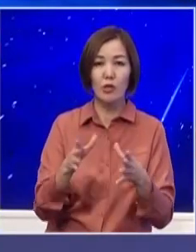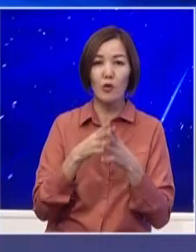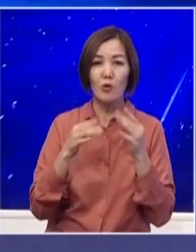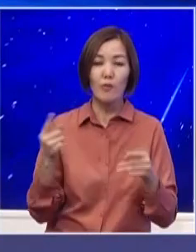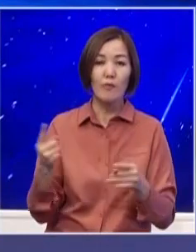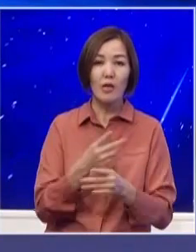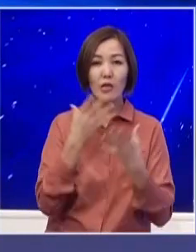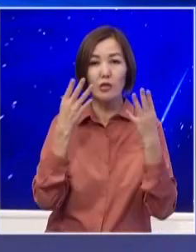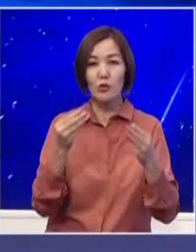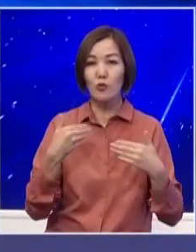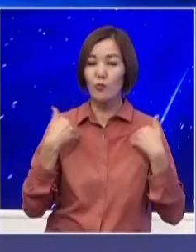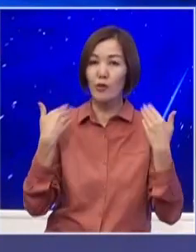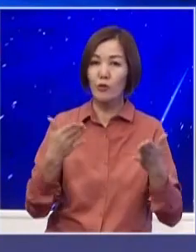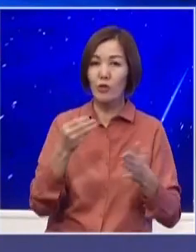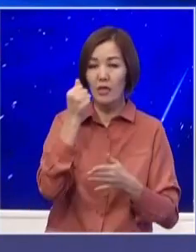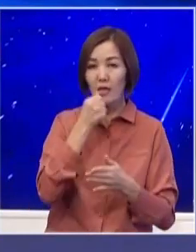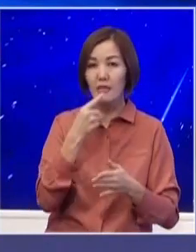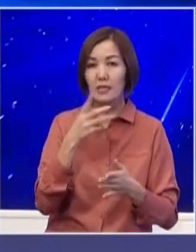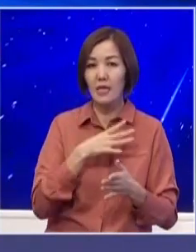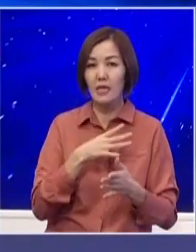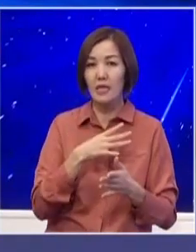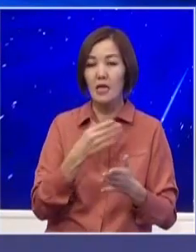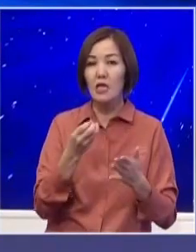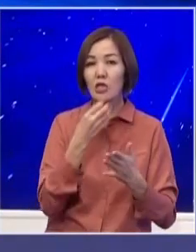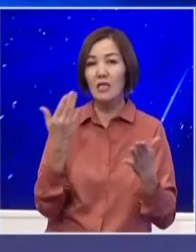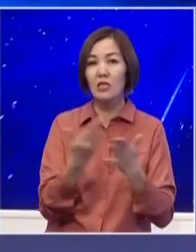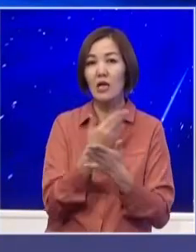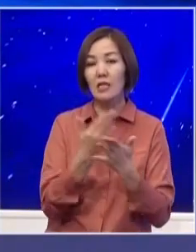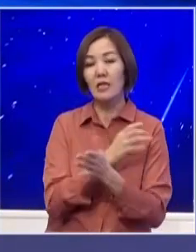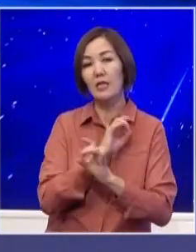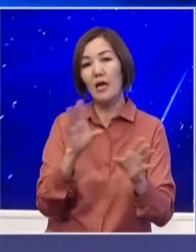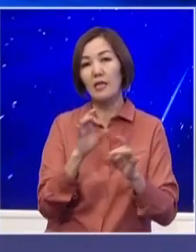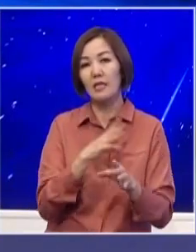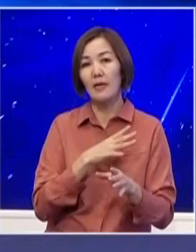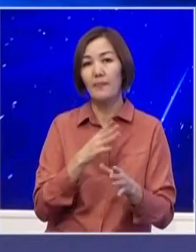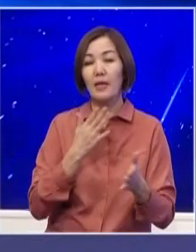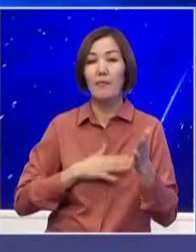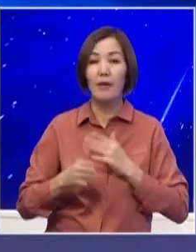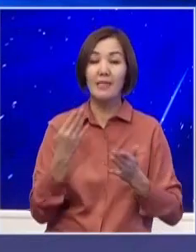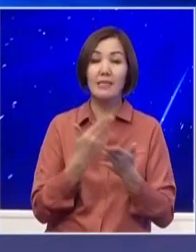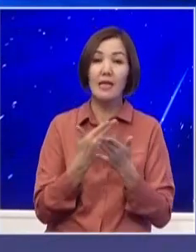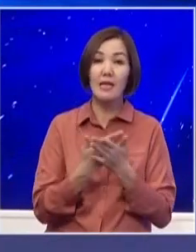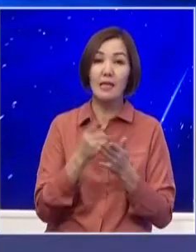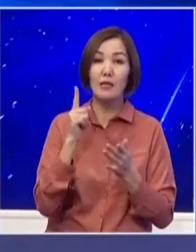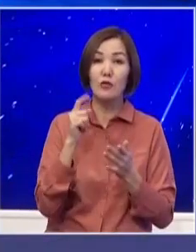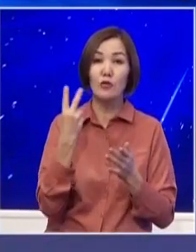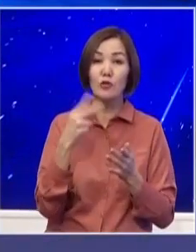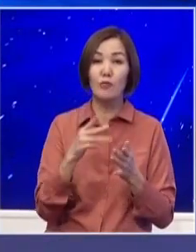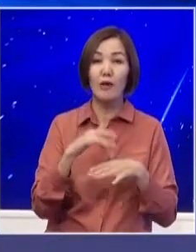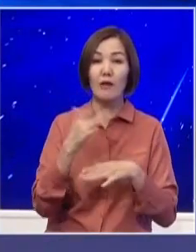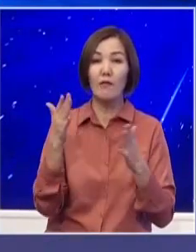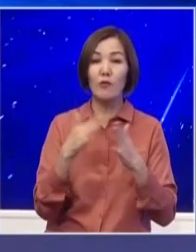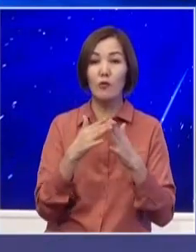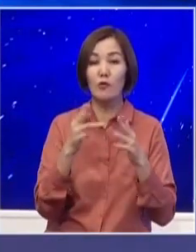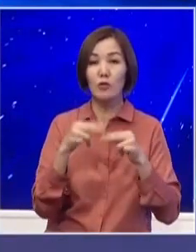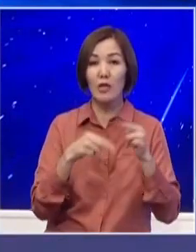жұртшылығын көктемнің алғашқы күнімен құттықтады. Алғысын айтты. Жақсы жаңалықтарға қуанды. Мәселен, ауданда 120 пәтерлі қос